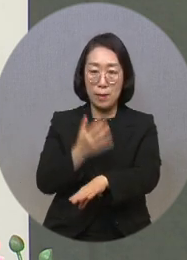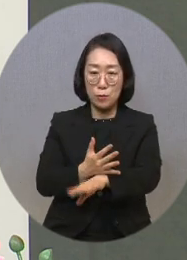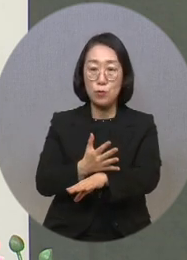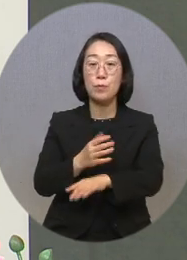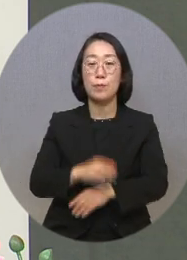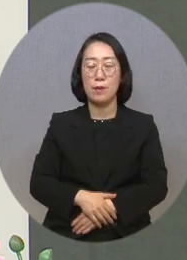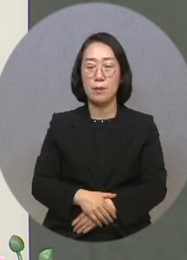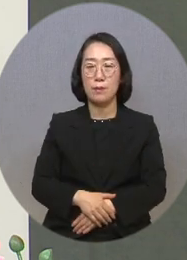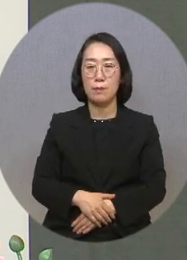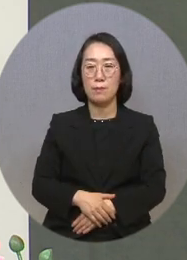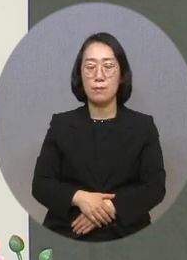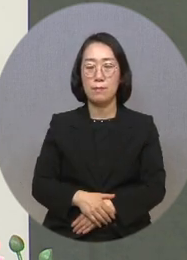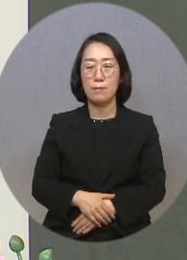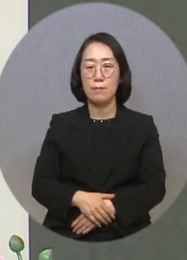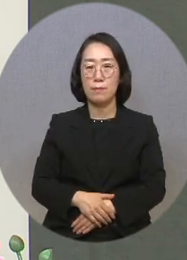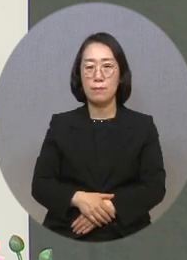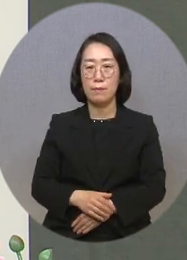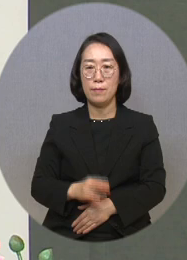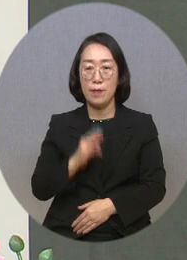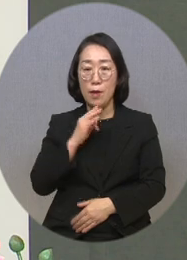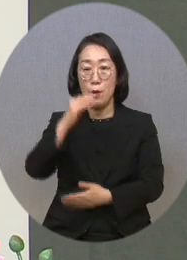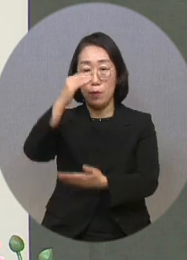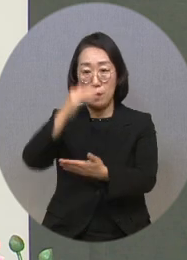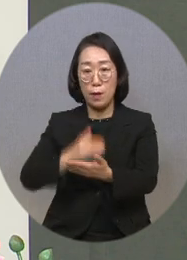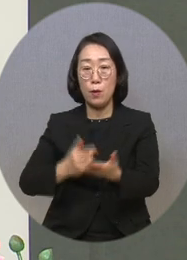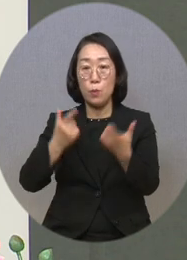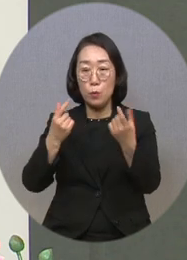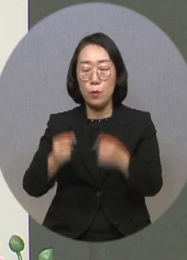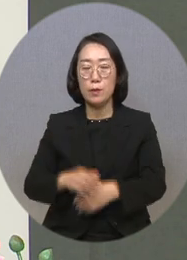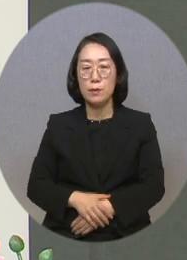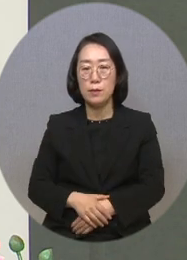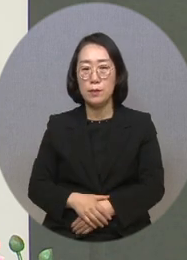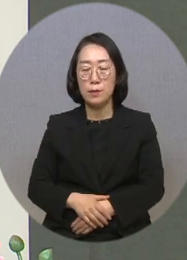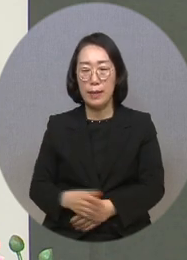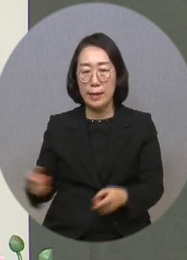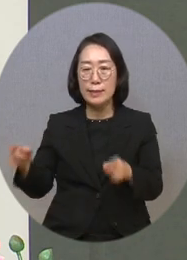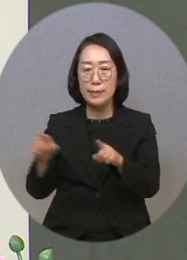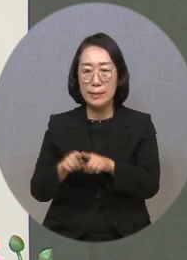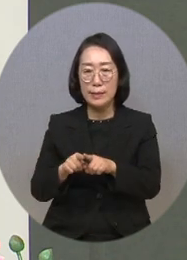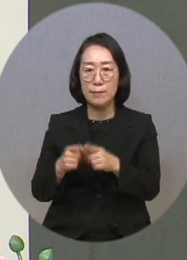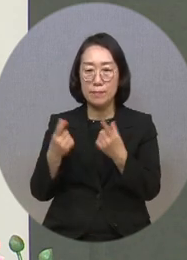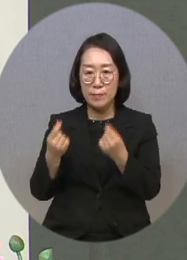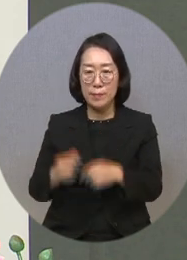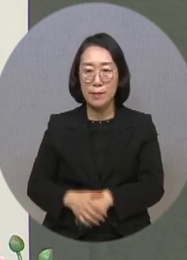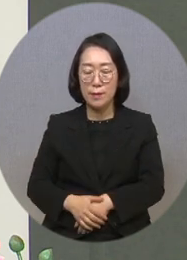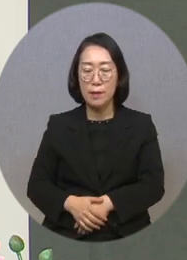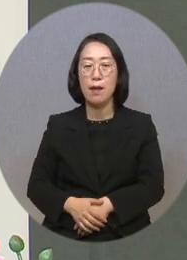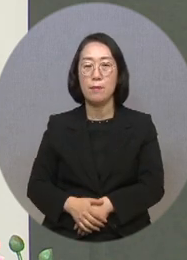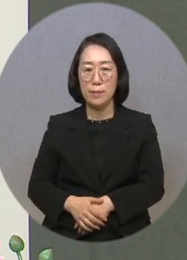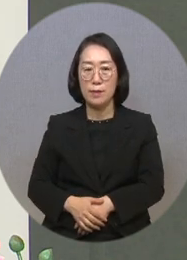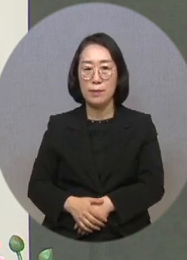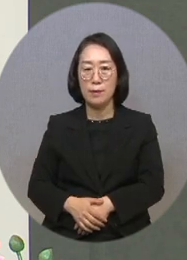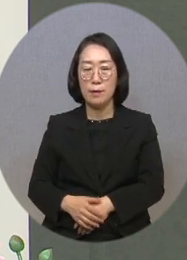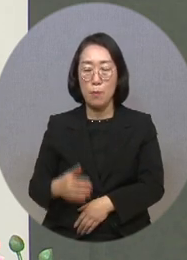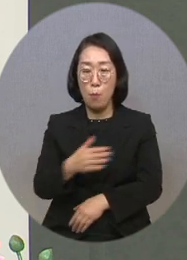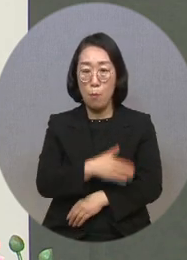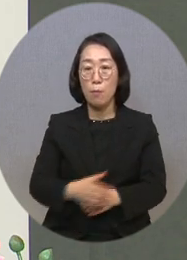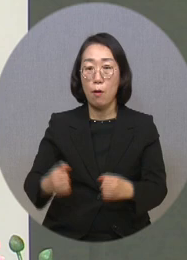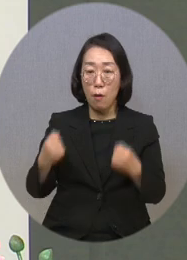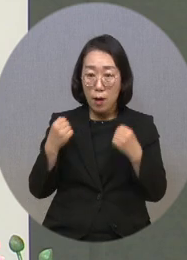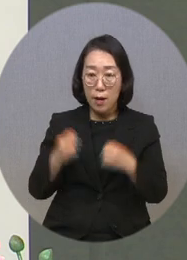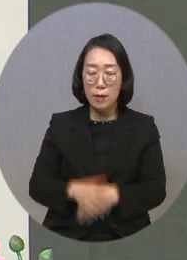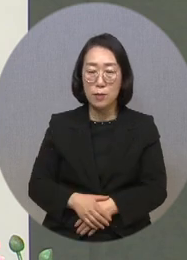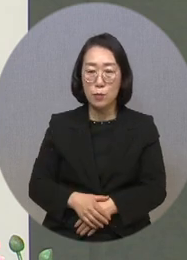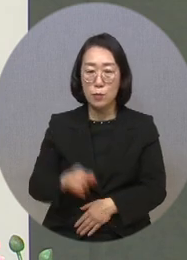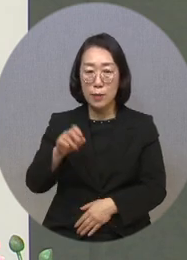없다라는 예언처럼 상황이 같이 가는 것 같습니다. 아무튼 건강하시고